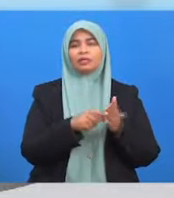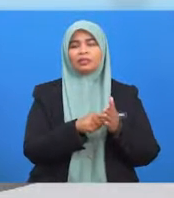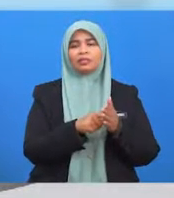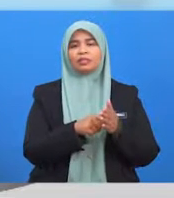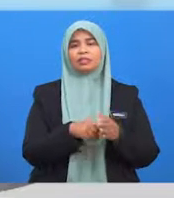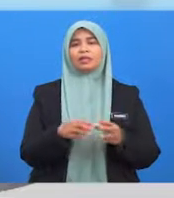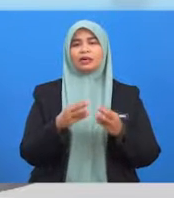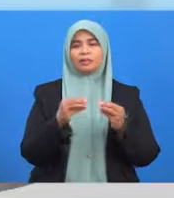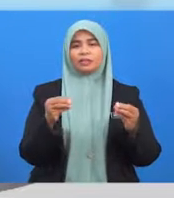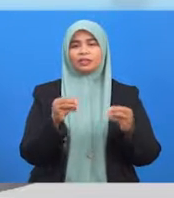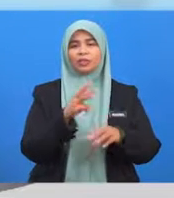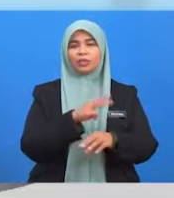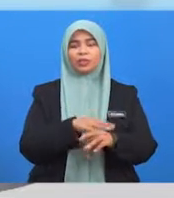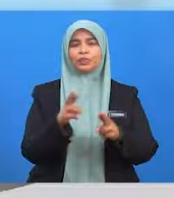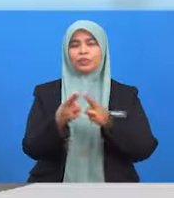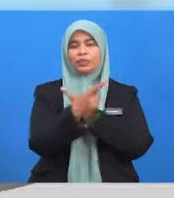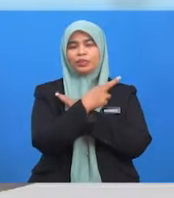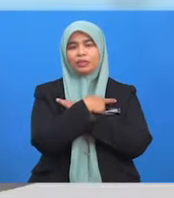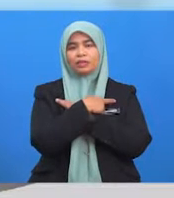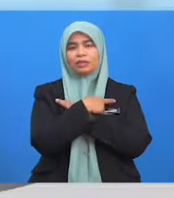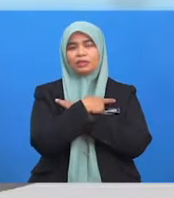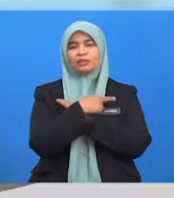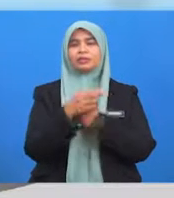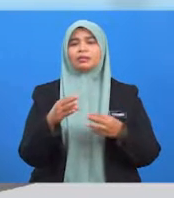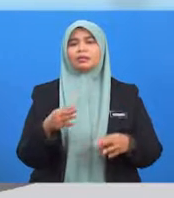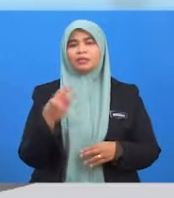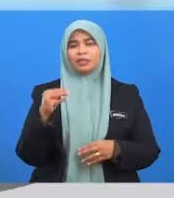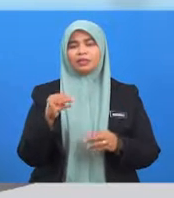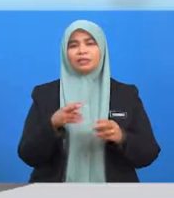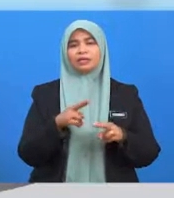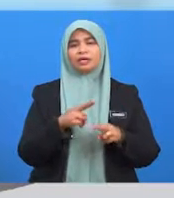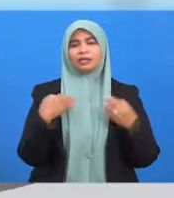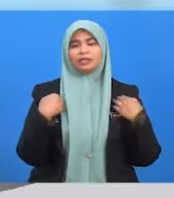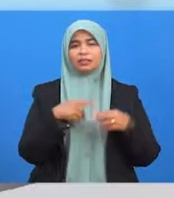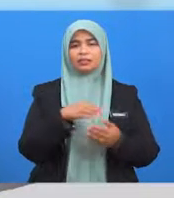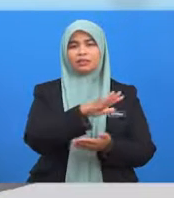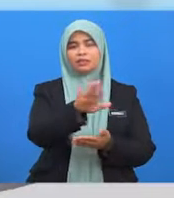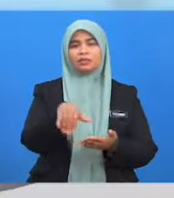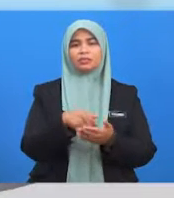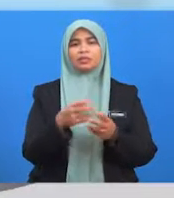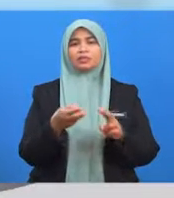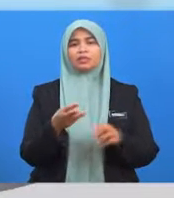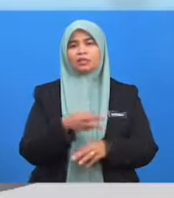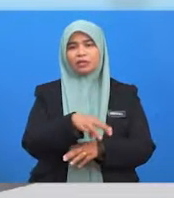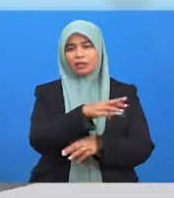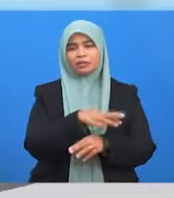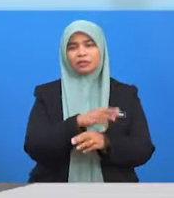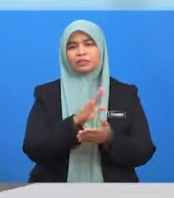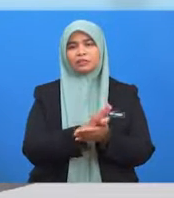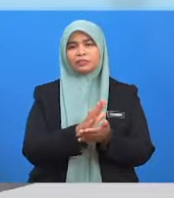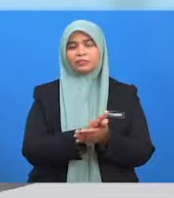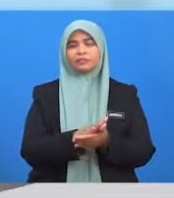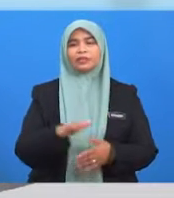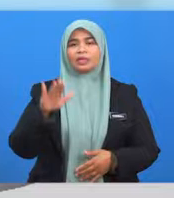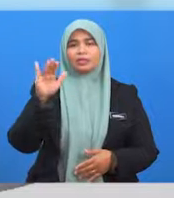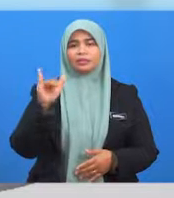rehat walaupun mereka berada di merata tempat di kawasan sekolah? Ya,